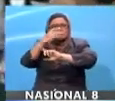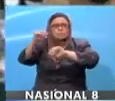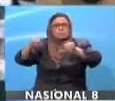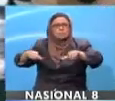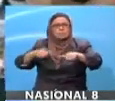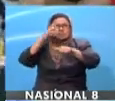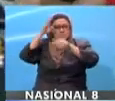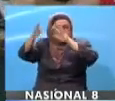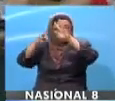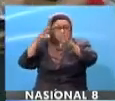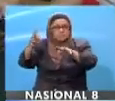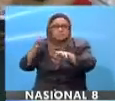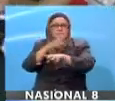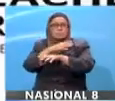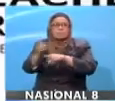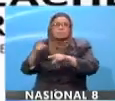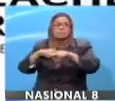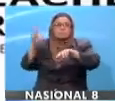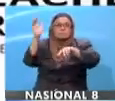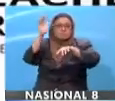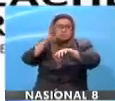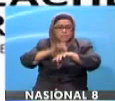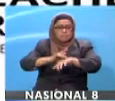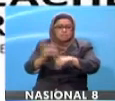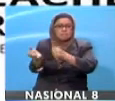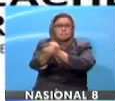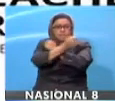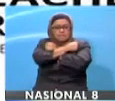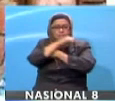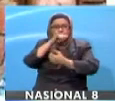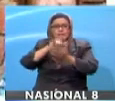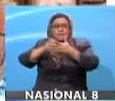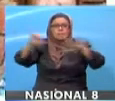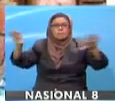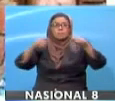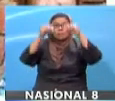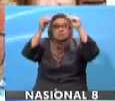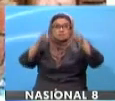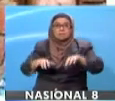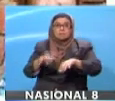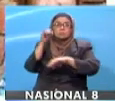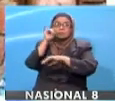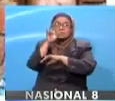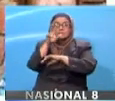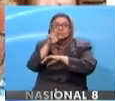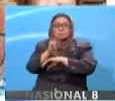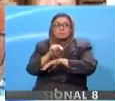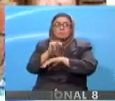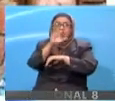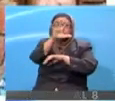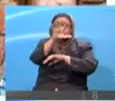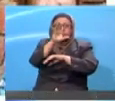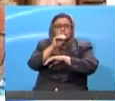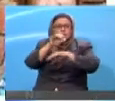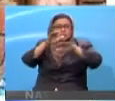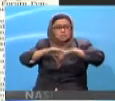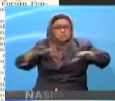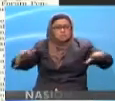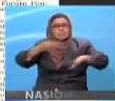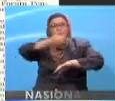yang diterapkan itu membuatkan Cikgu Yasmin berada dalam kalangan 50 guru terbaik dunia menerima anugerah hadiah guru